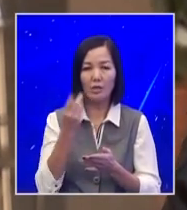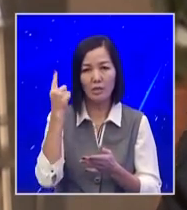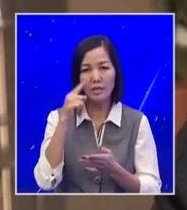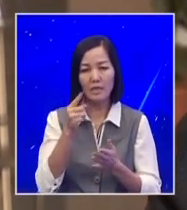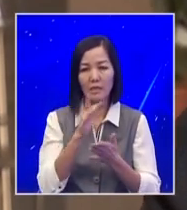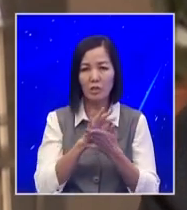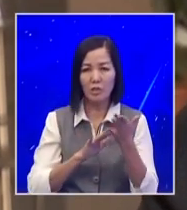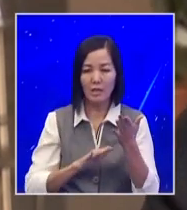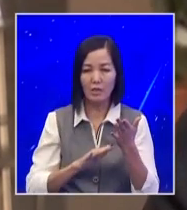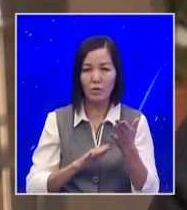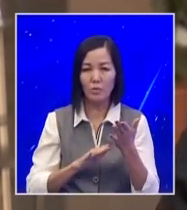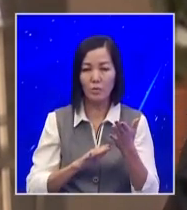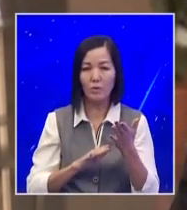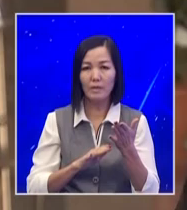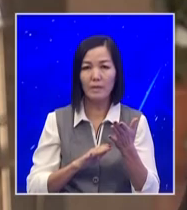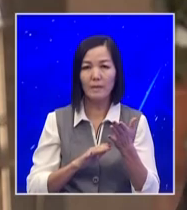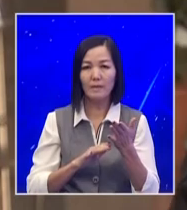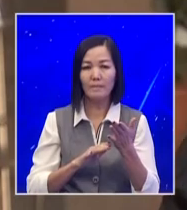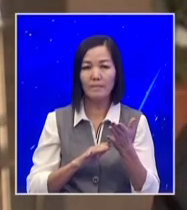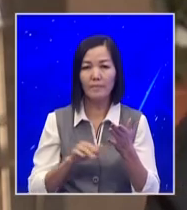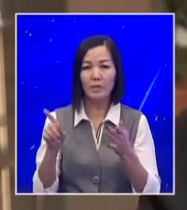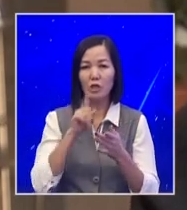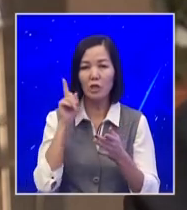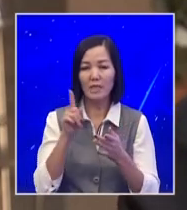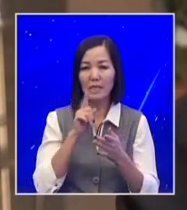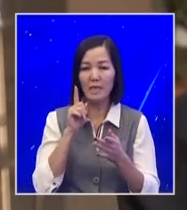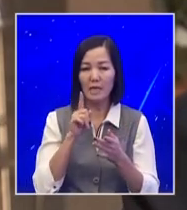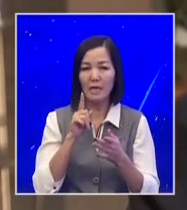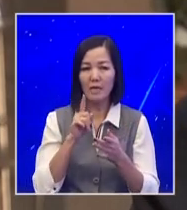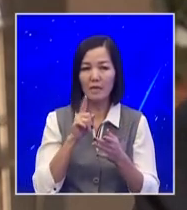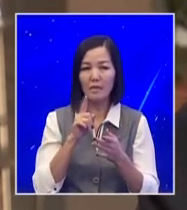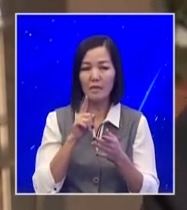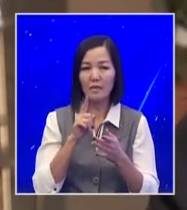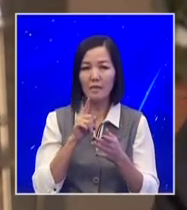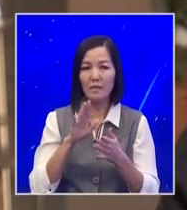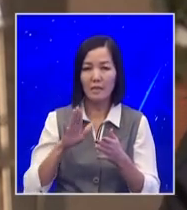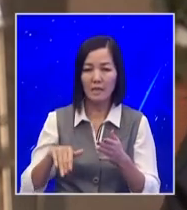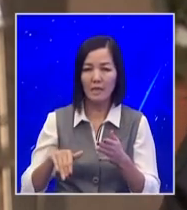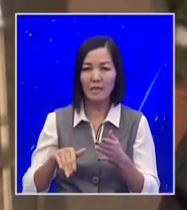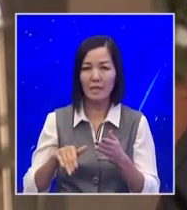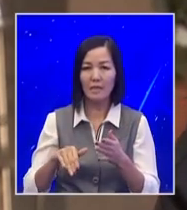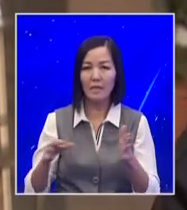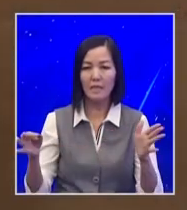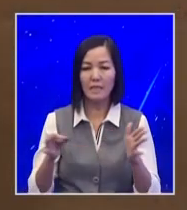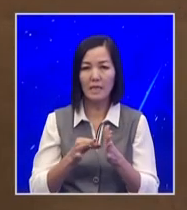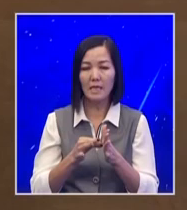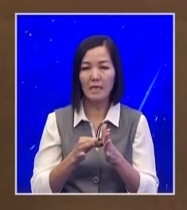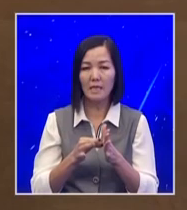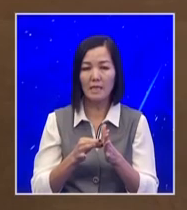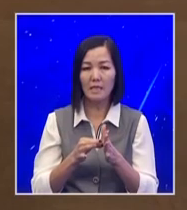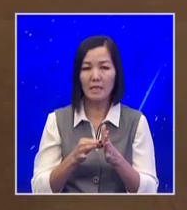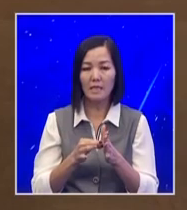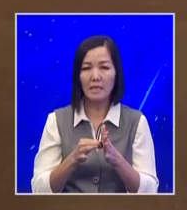идеяласының арғарай жалғастыру, жастар арасында Одан кейінгі мақсатымыз